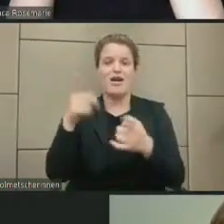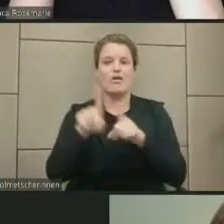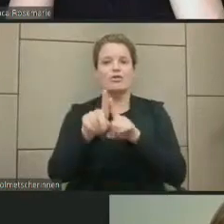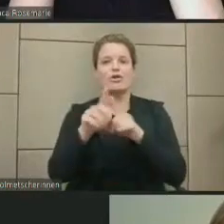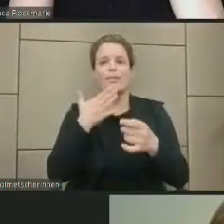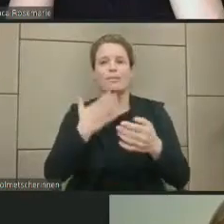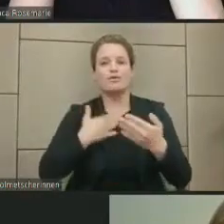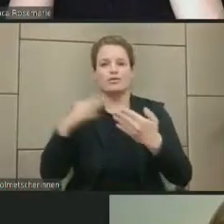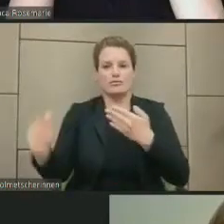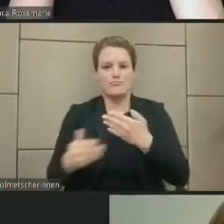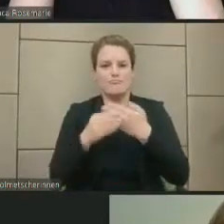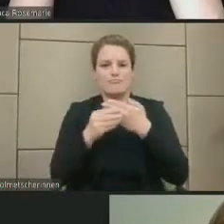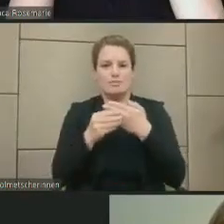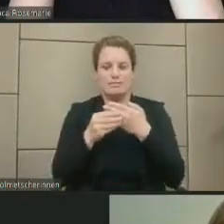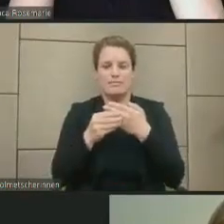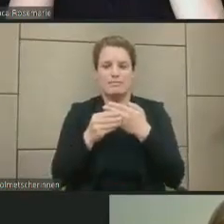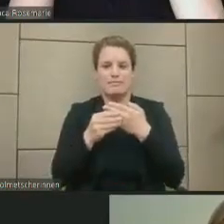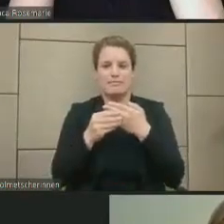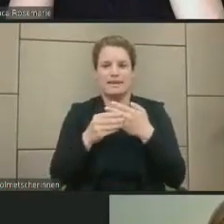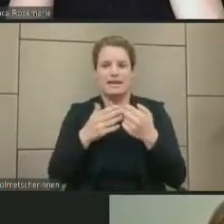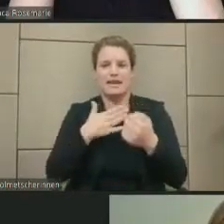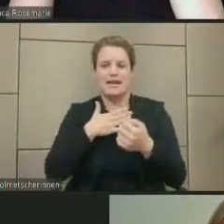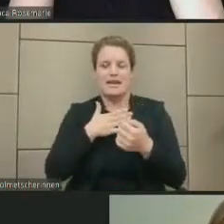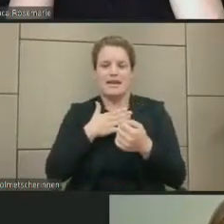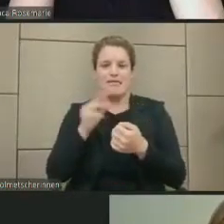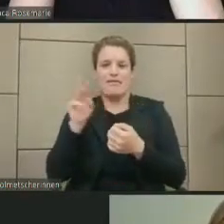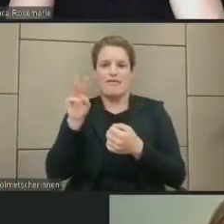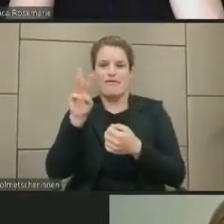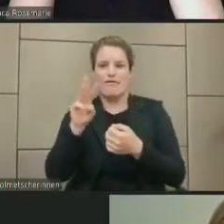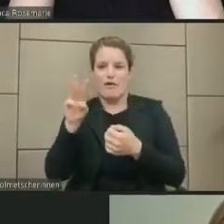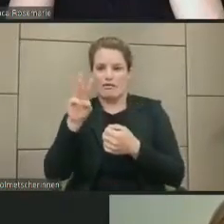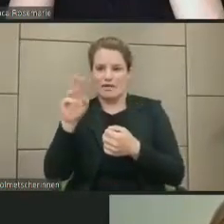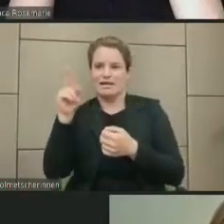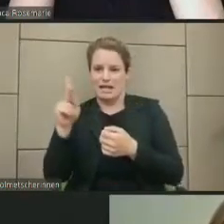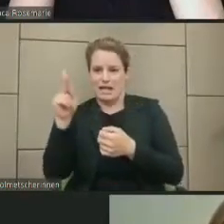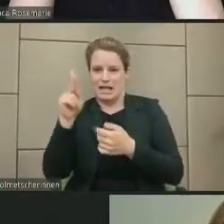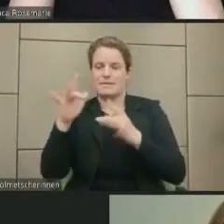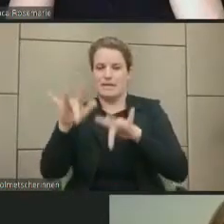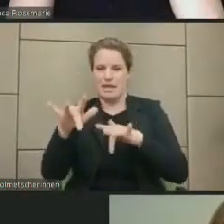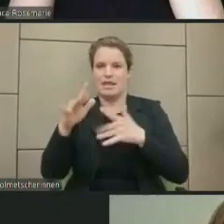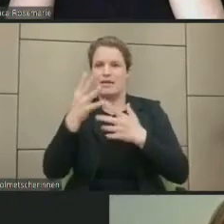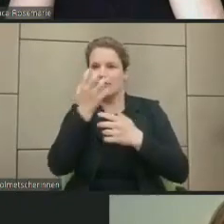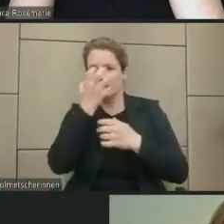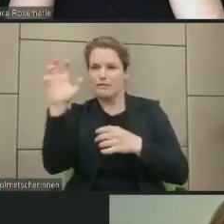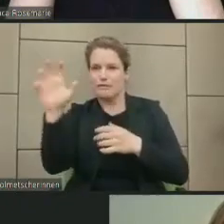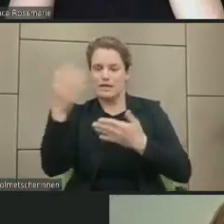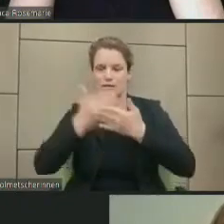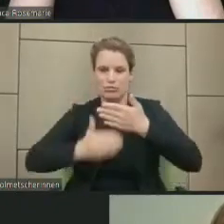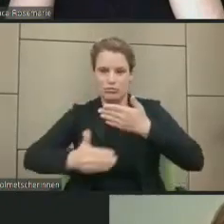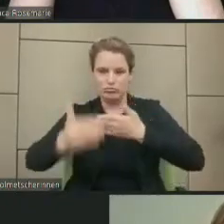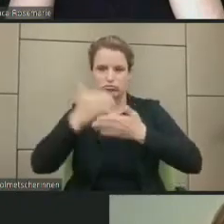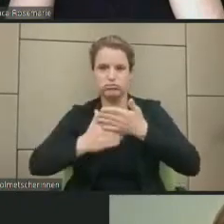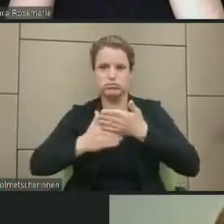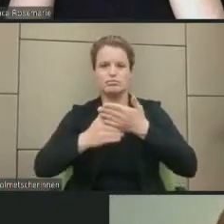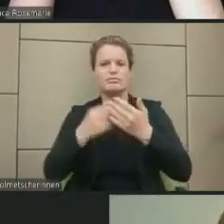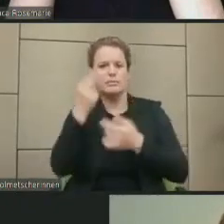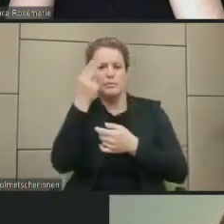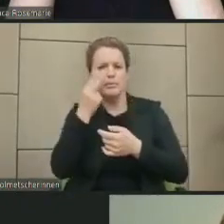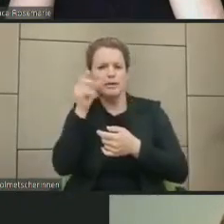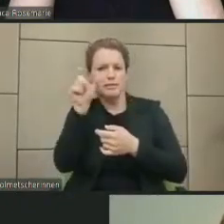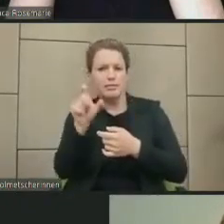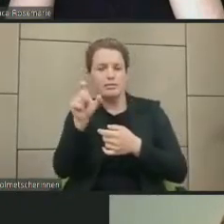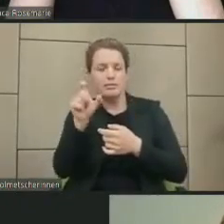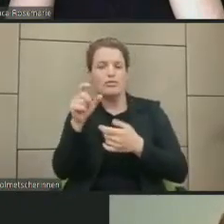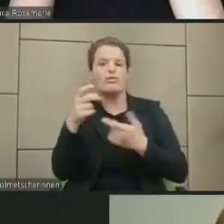Schluss, Wolfgang Kremser hat selbst eine Facebook-Seite, wo er als blinder Mensch Fotos hineinstellt,